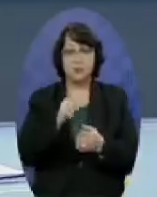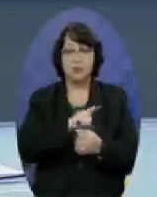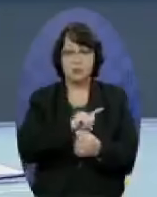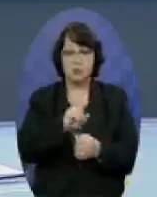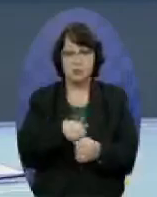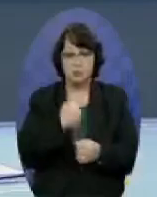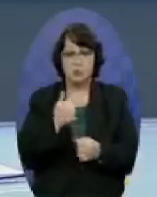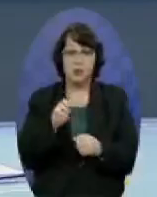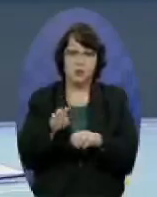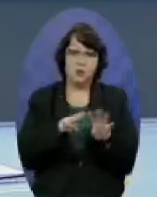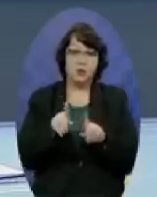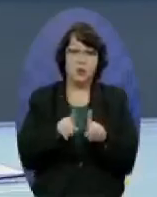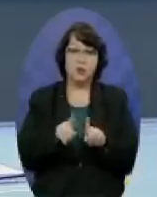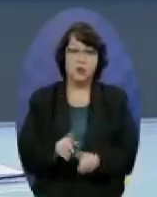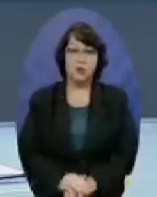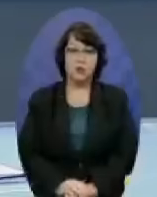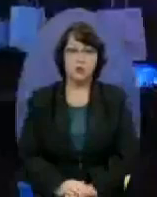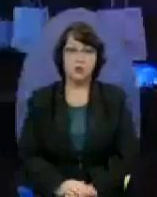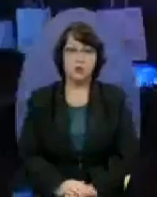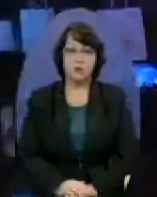байгуулагчид хэлж байна.